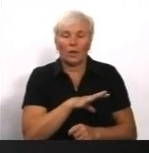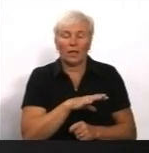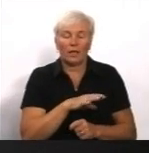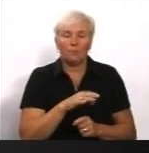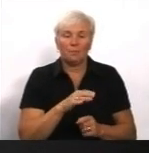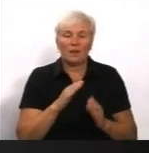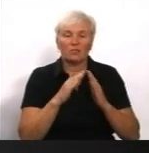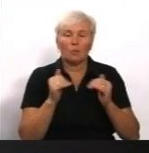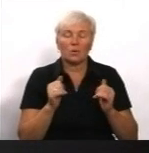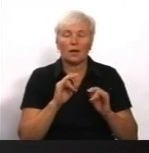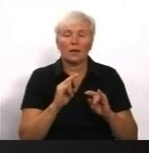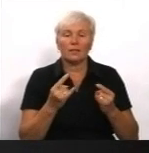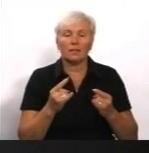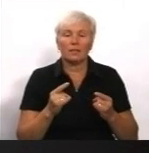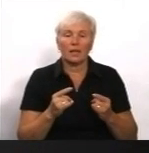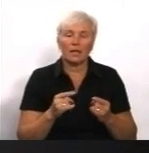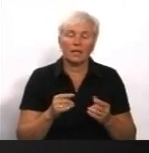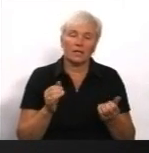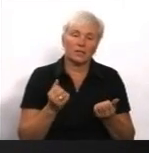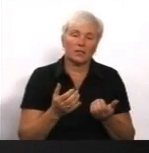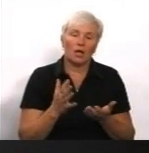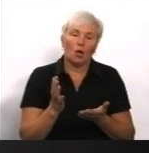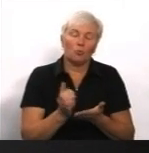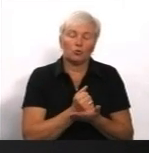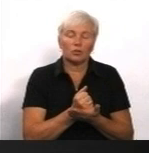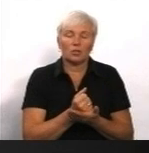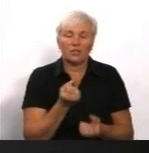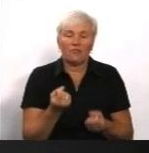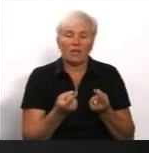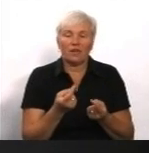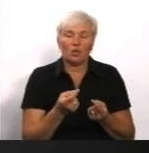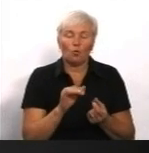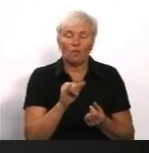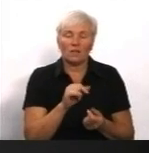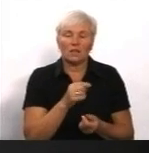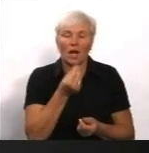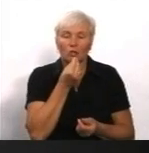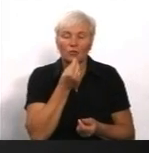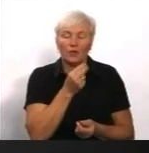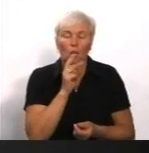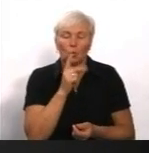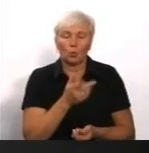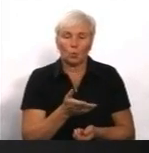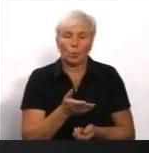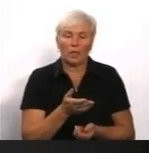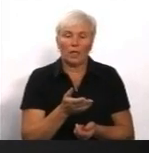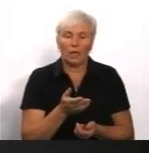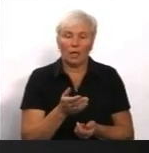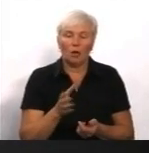чи фіксувались цьогоріч випадки харчових отруєнь, які ми бачимо, якими рясніють новини по всій